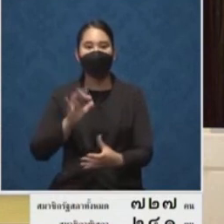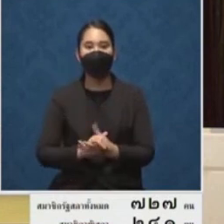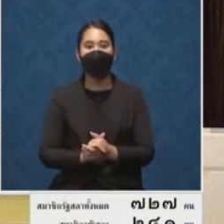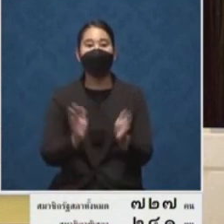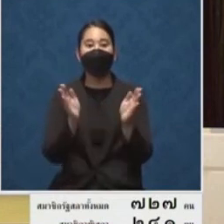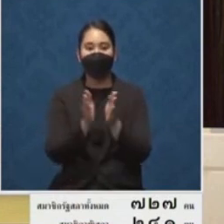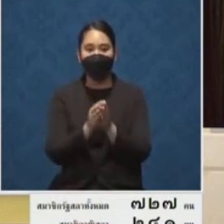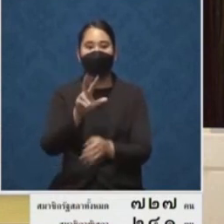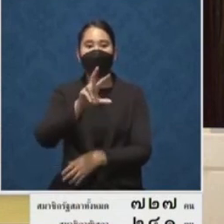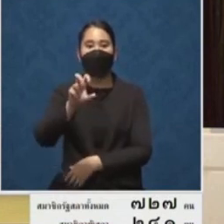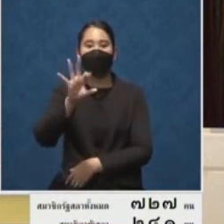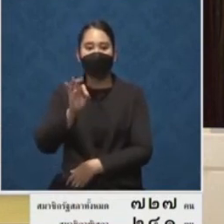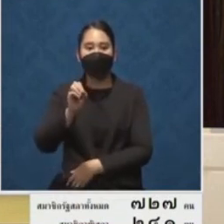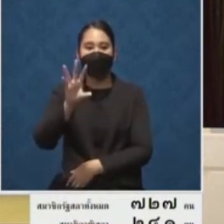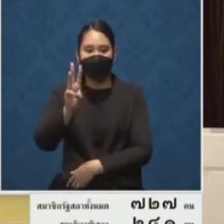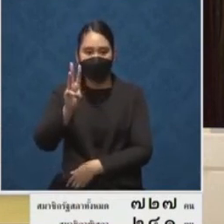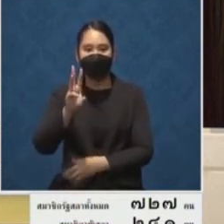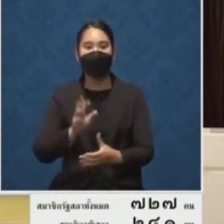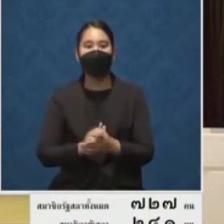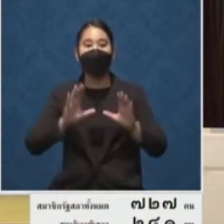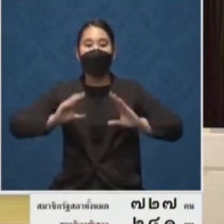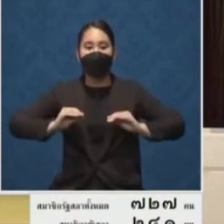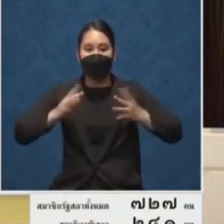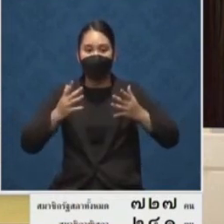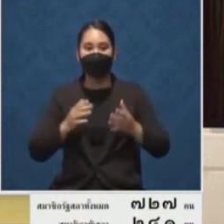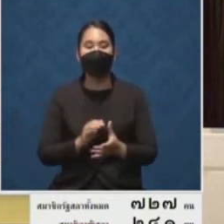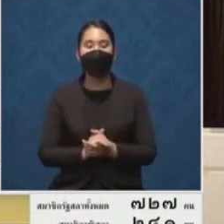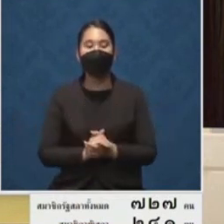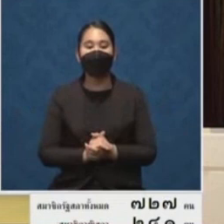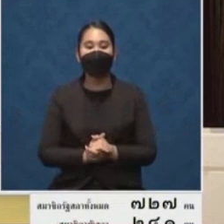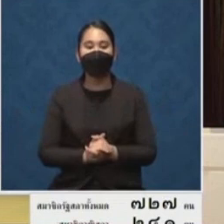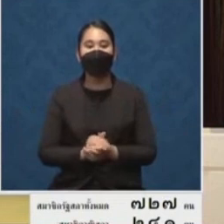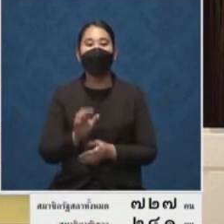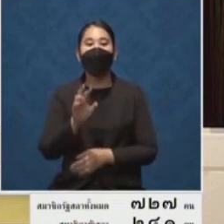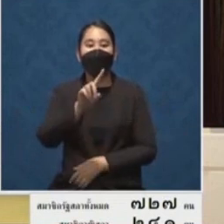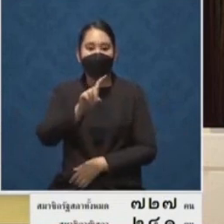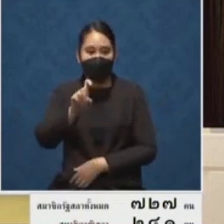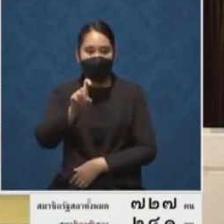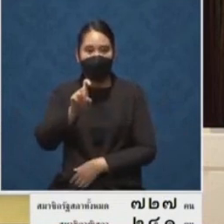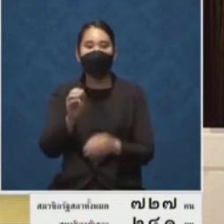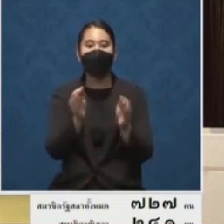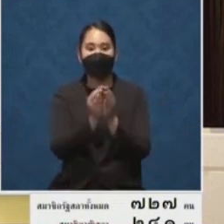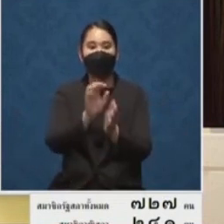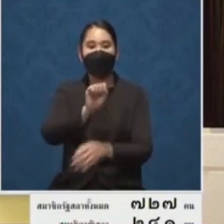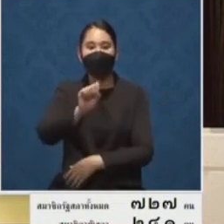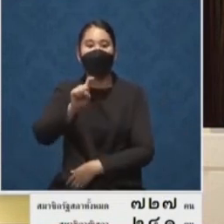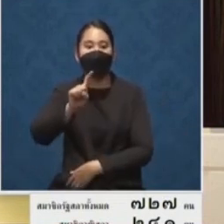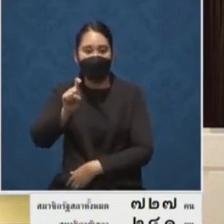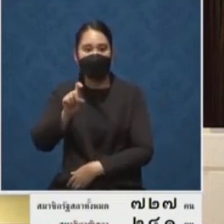337คะแนนสว9รวม396ไม่รับหลัก